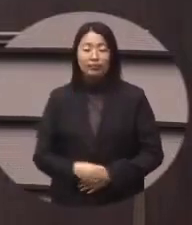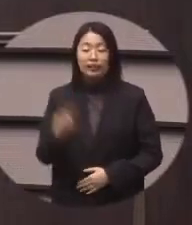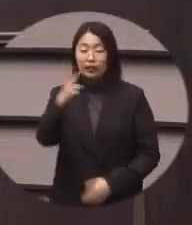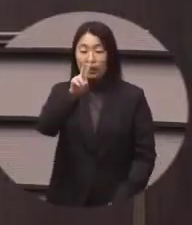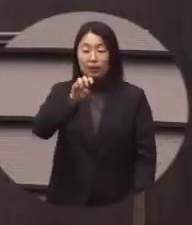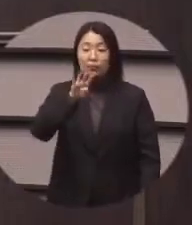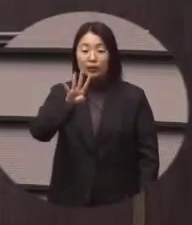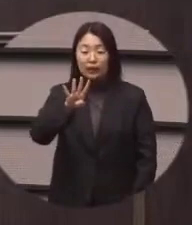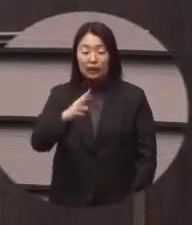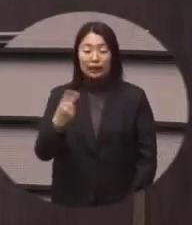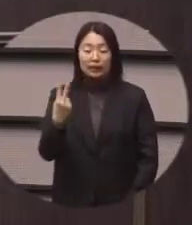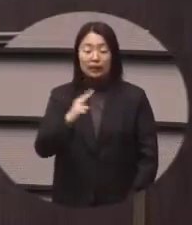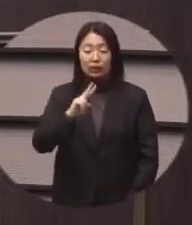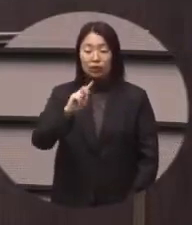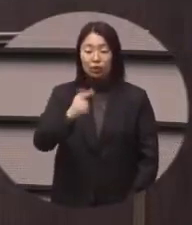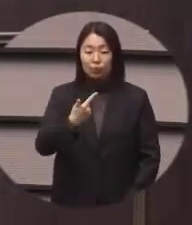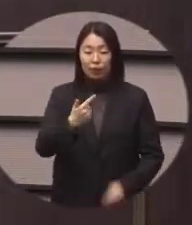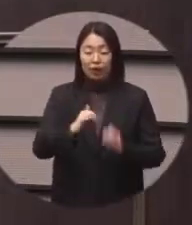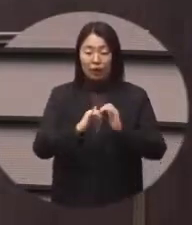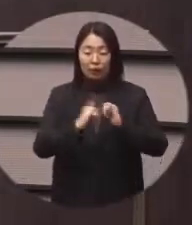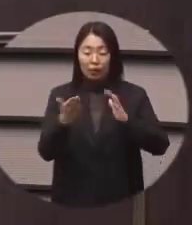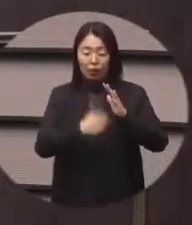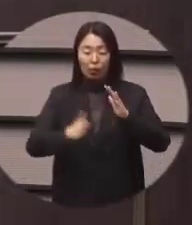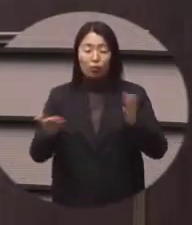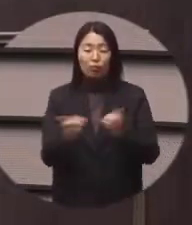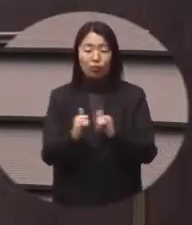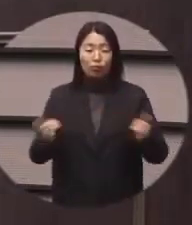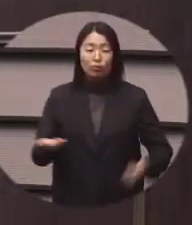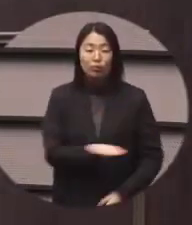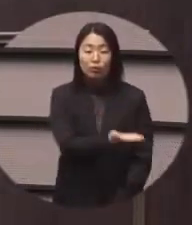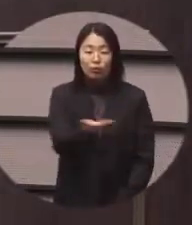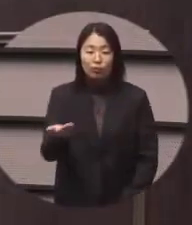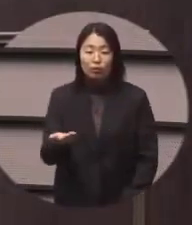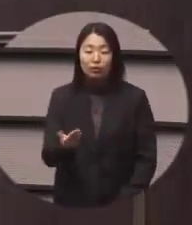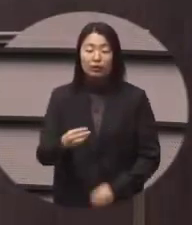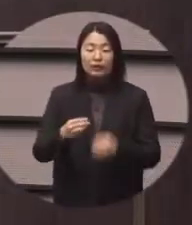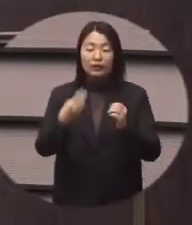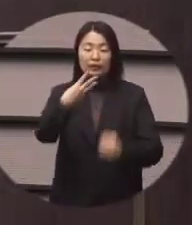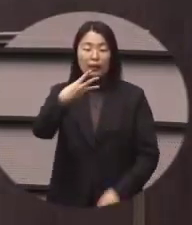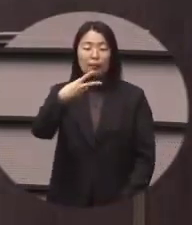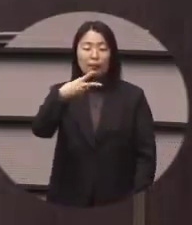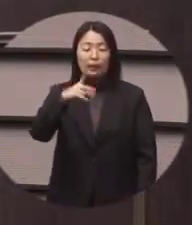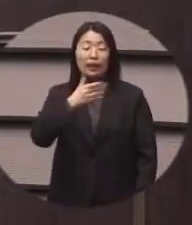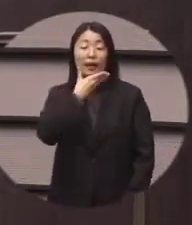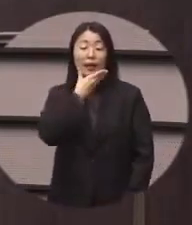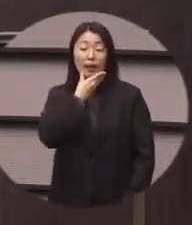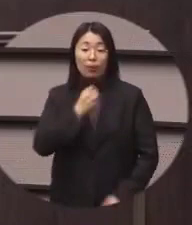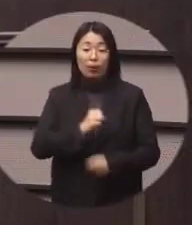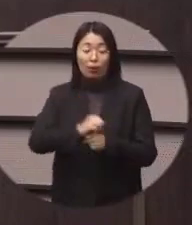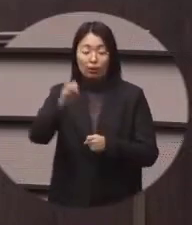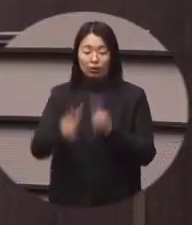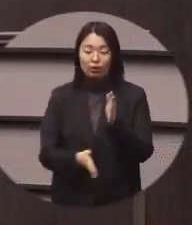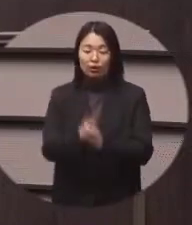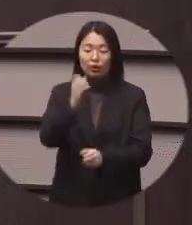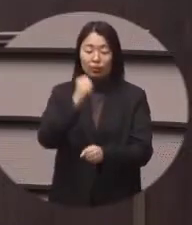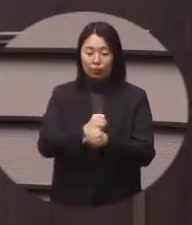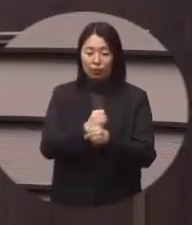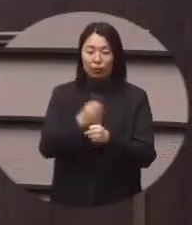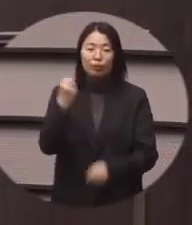2024년도에도 1,600여 공직자 모두는 3대가 행복한 50만 자족도시 실현과 지속가능한